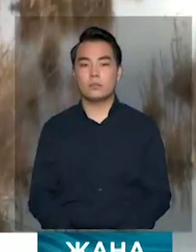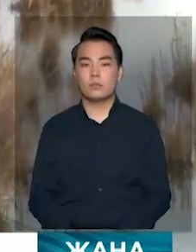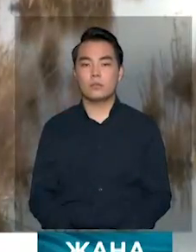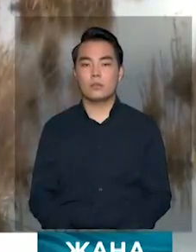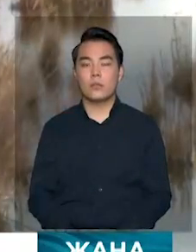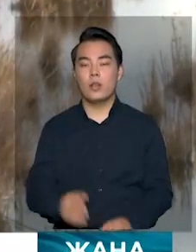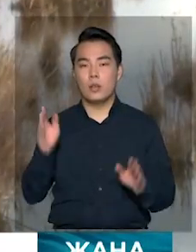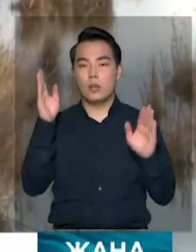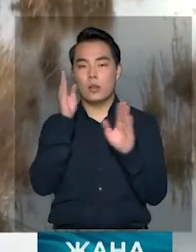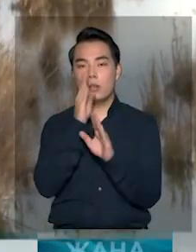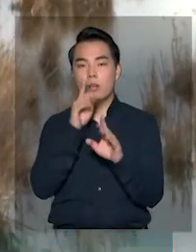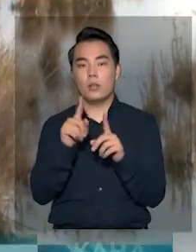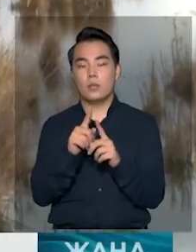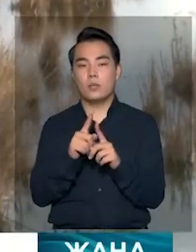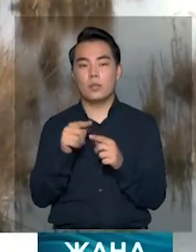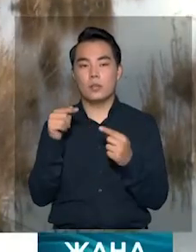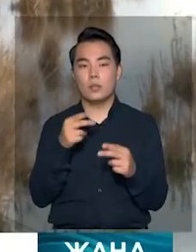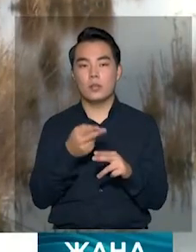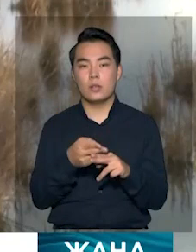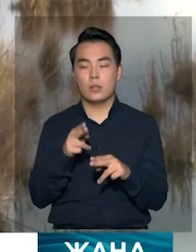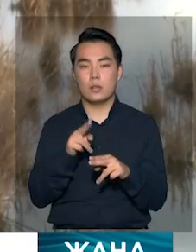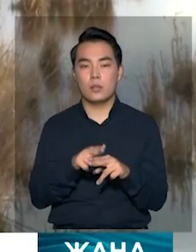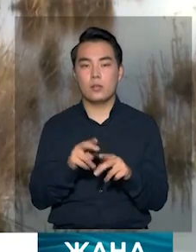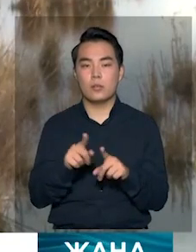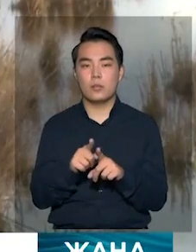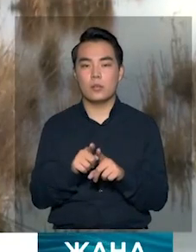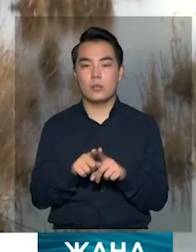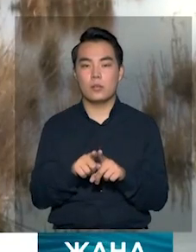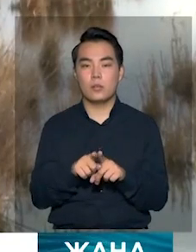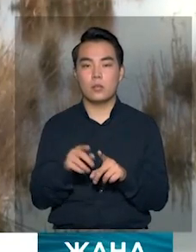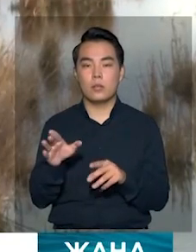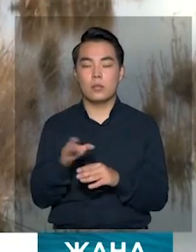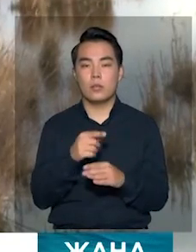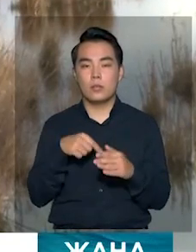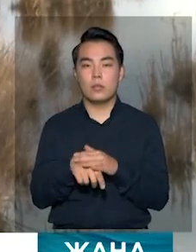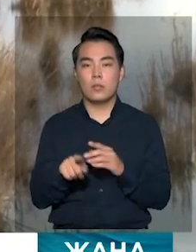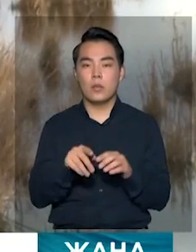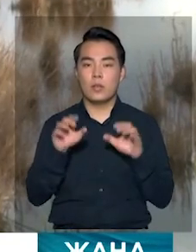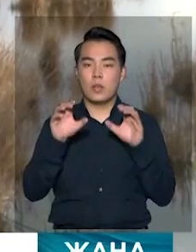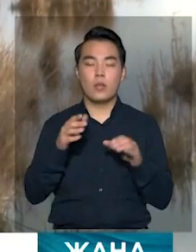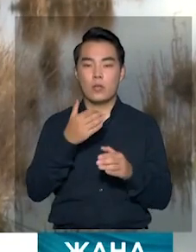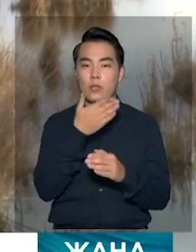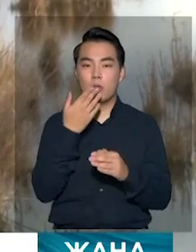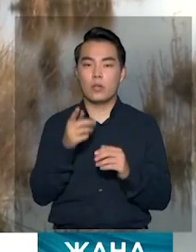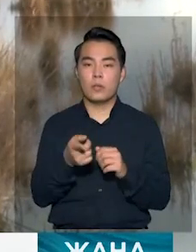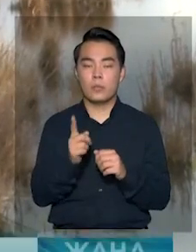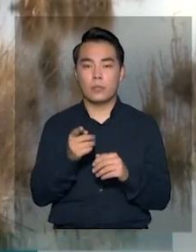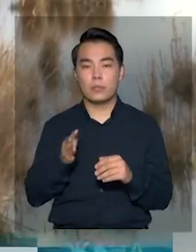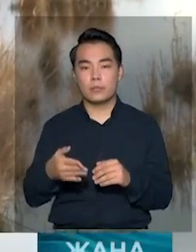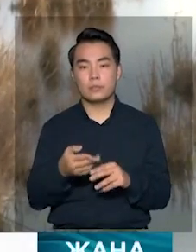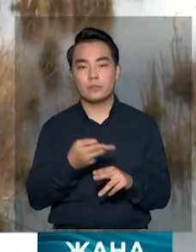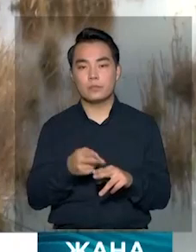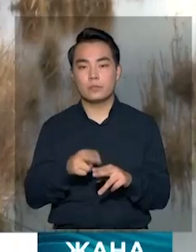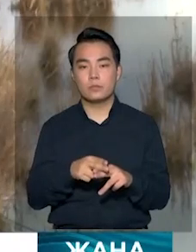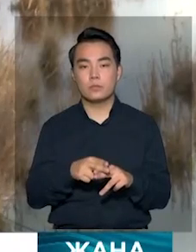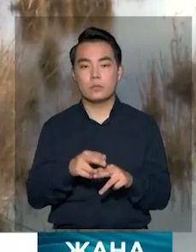33 экологиялық қылмыс тіркеліп, олардың 15 сотқа жолданған. Оның ішінде заңсыз балық аулау бойынша 18 қылмыс